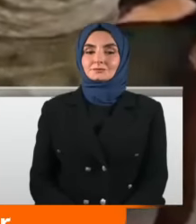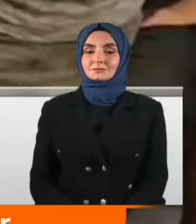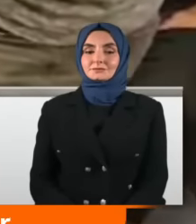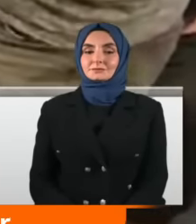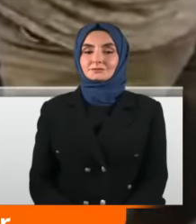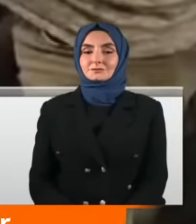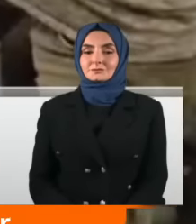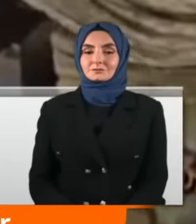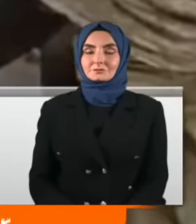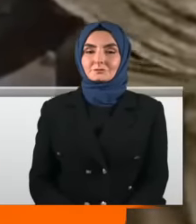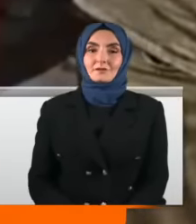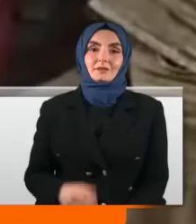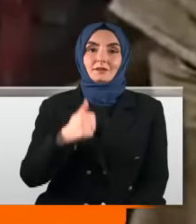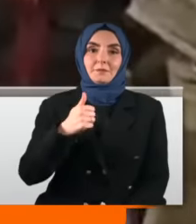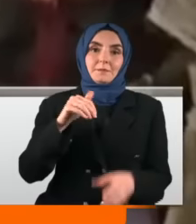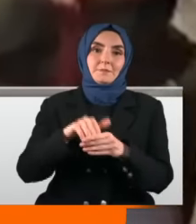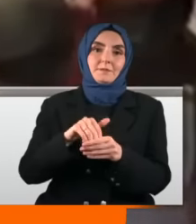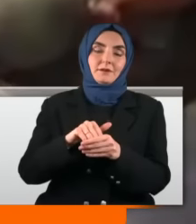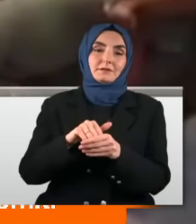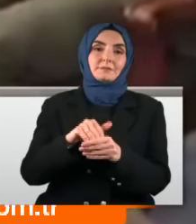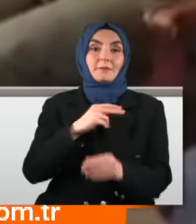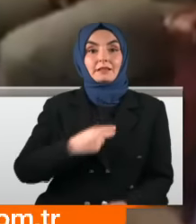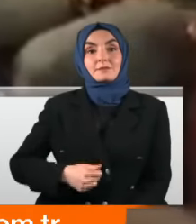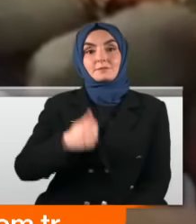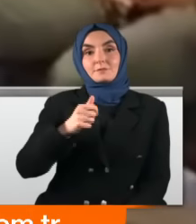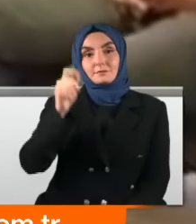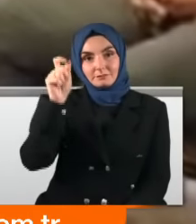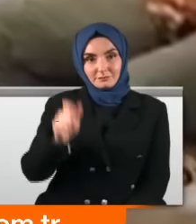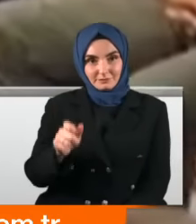Ne demek sen? Yeniden Refah Partili Belediye Başkanı